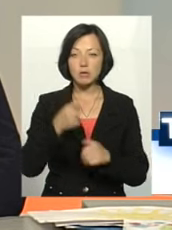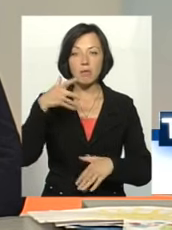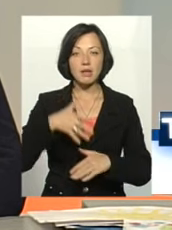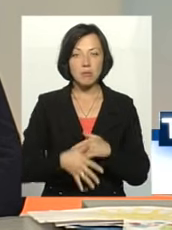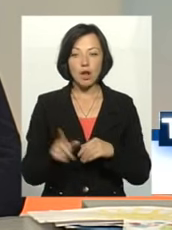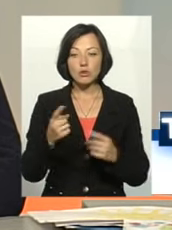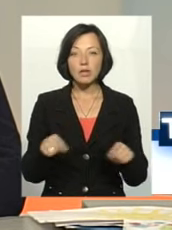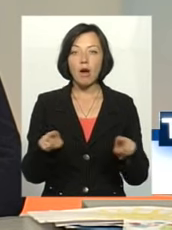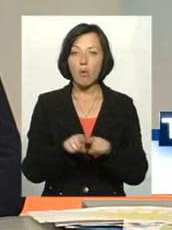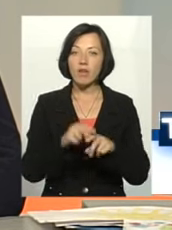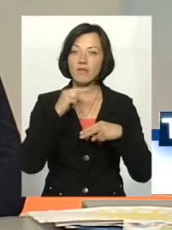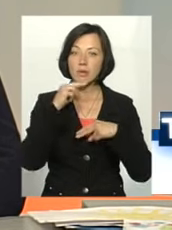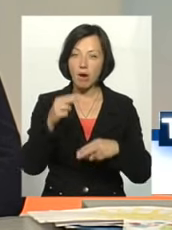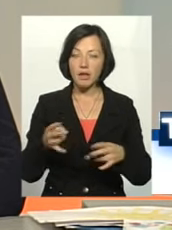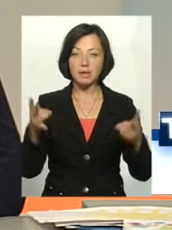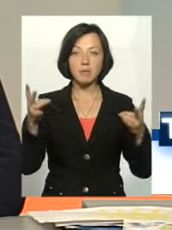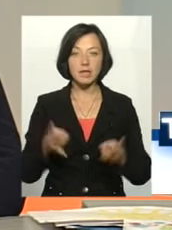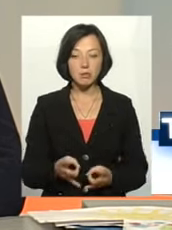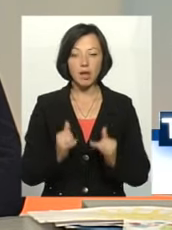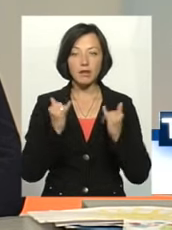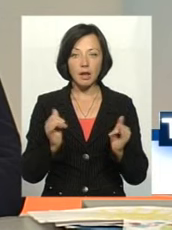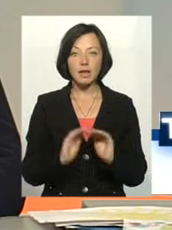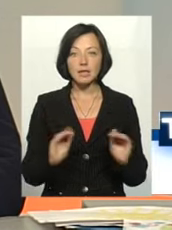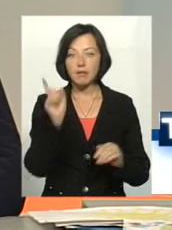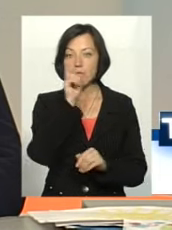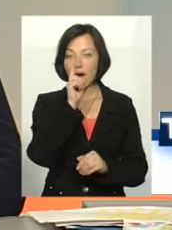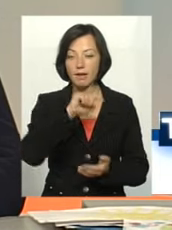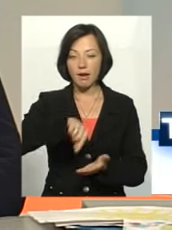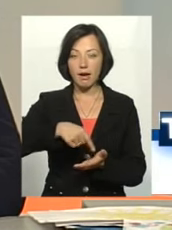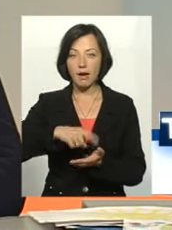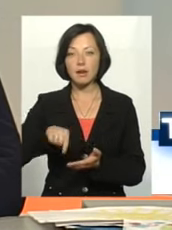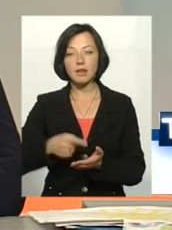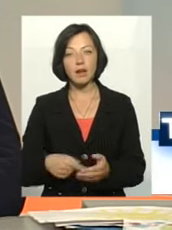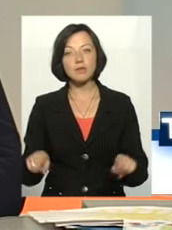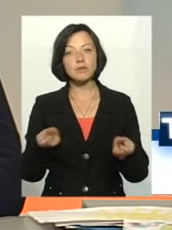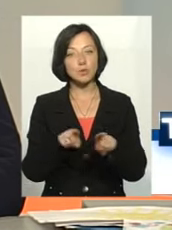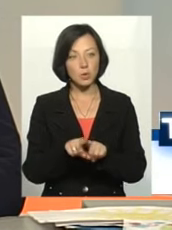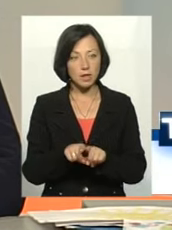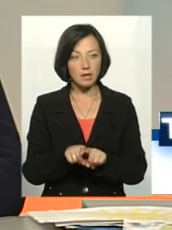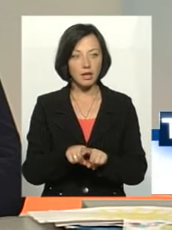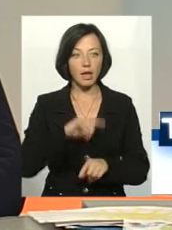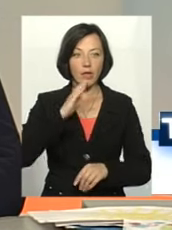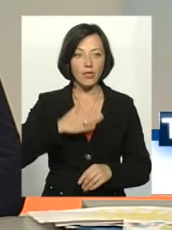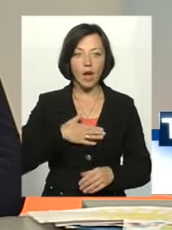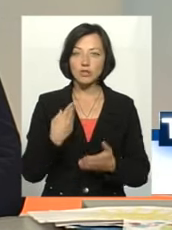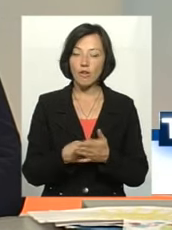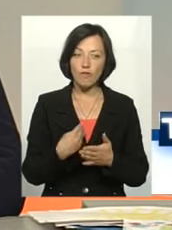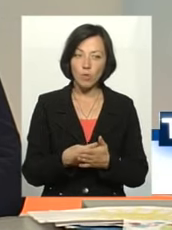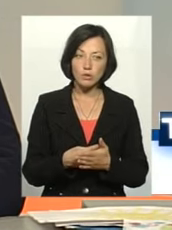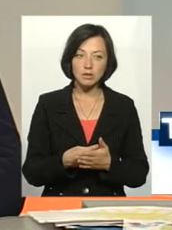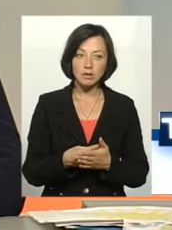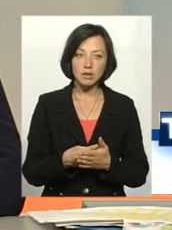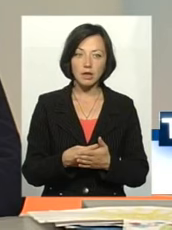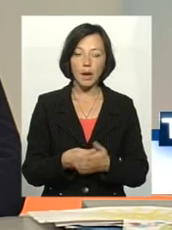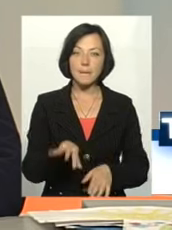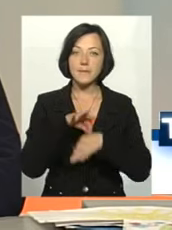что такое внимание необходимо и для детей в маленьких городах. И мы все-таки, наш фонд показательно, проводя